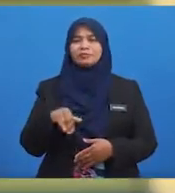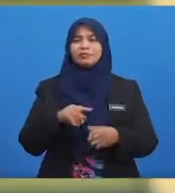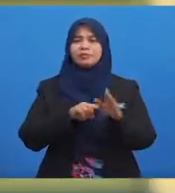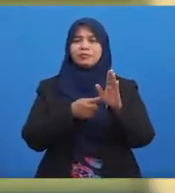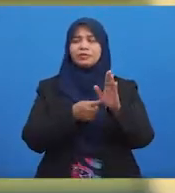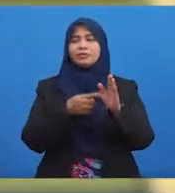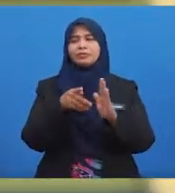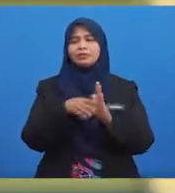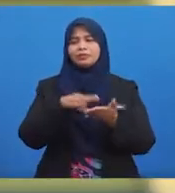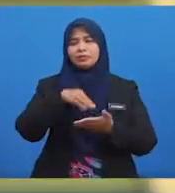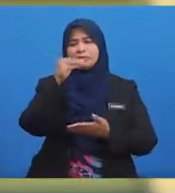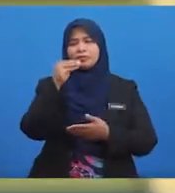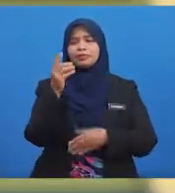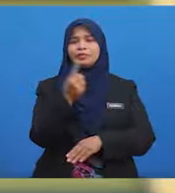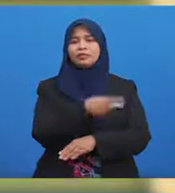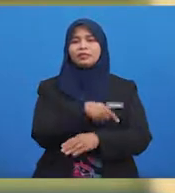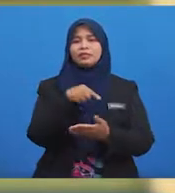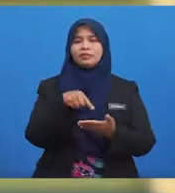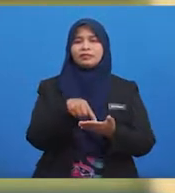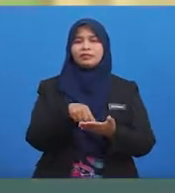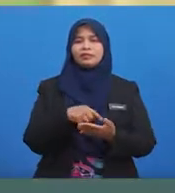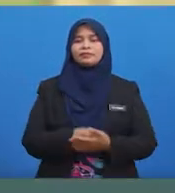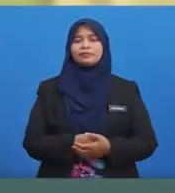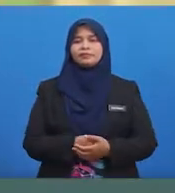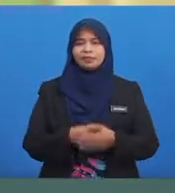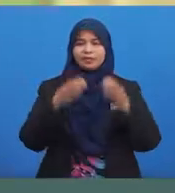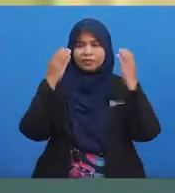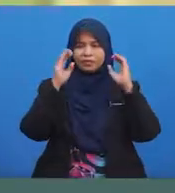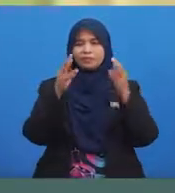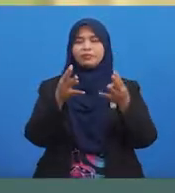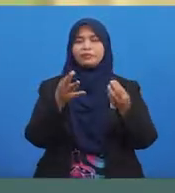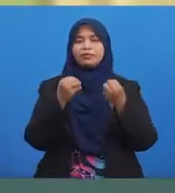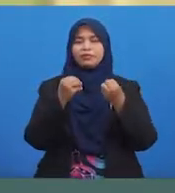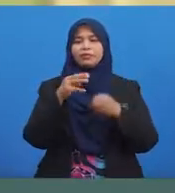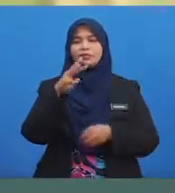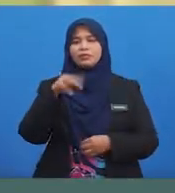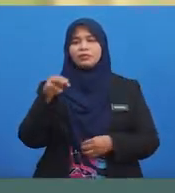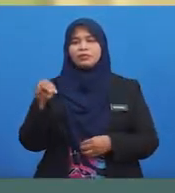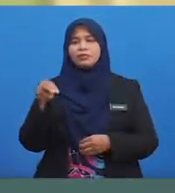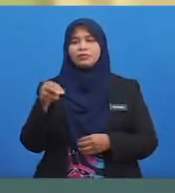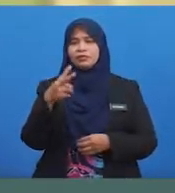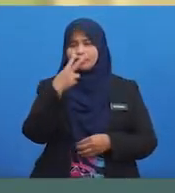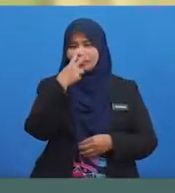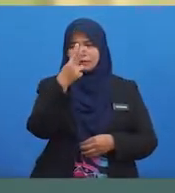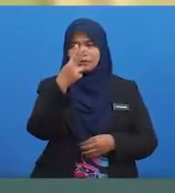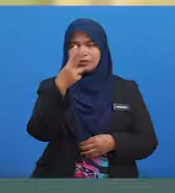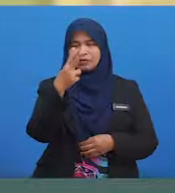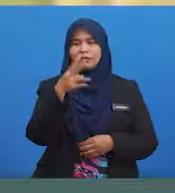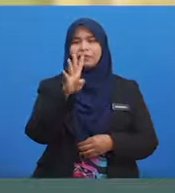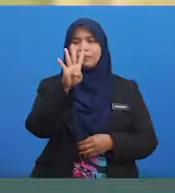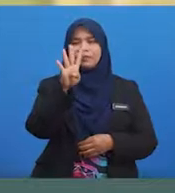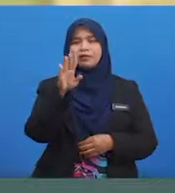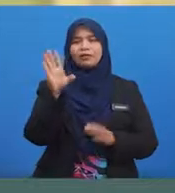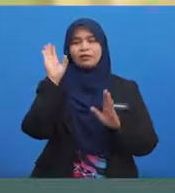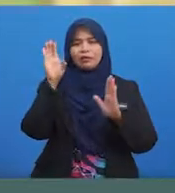memulihkan pembelajaran pada hari ini chegou hendak murid-murid perhatikan 4